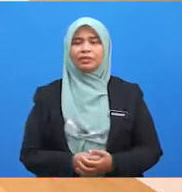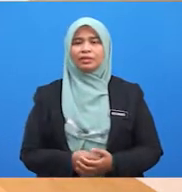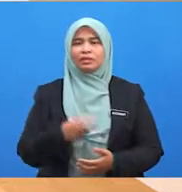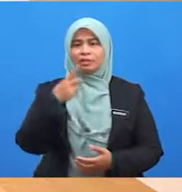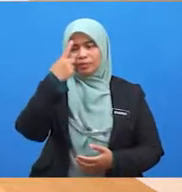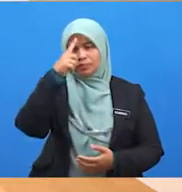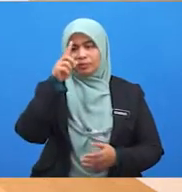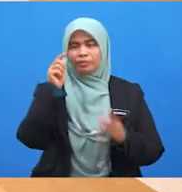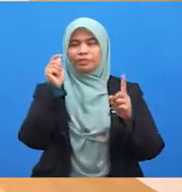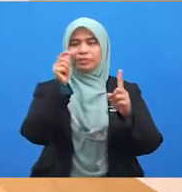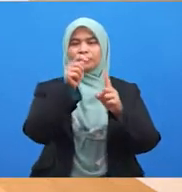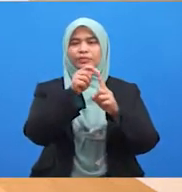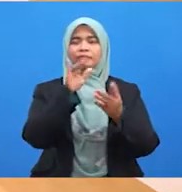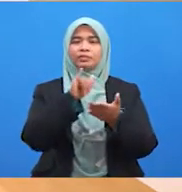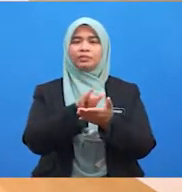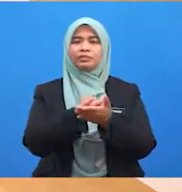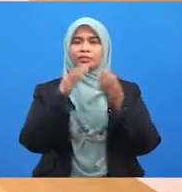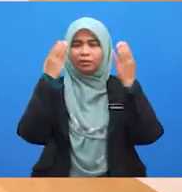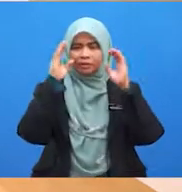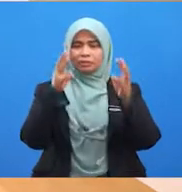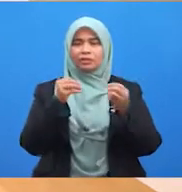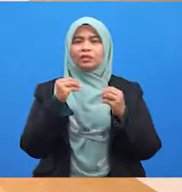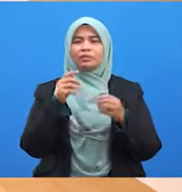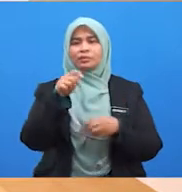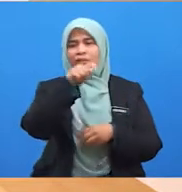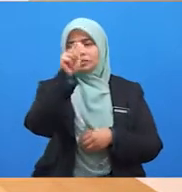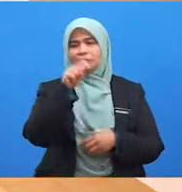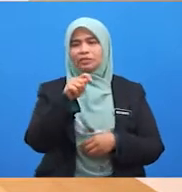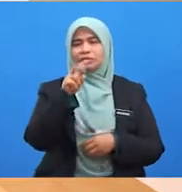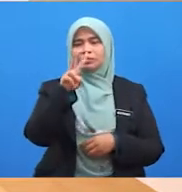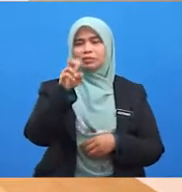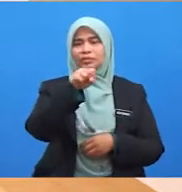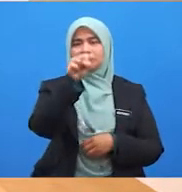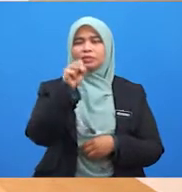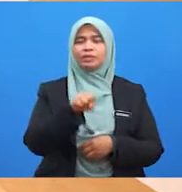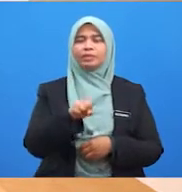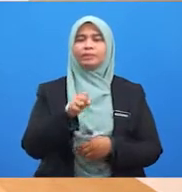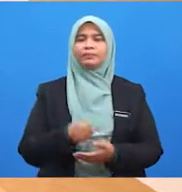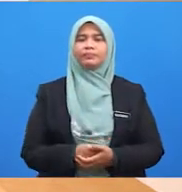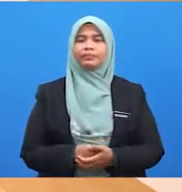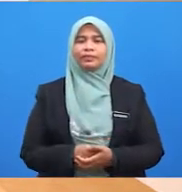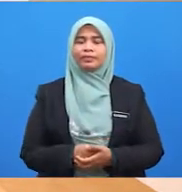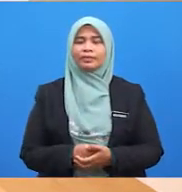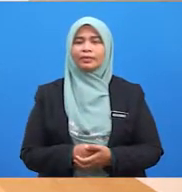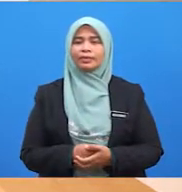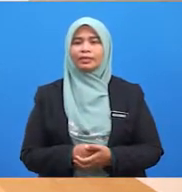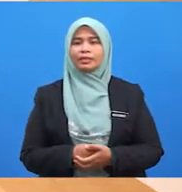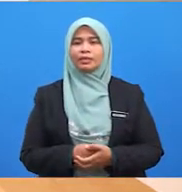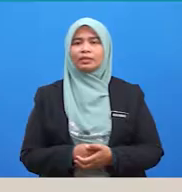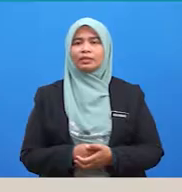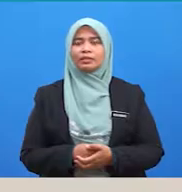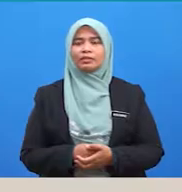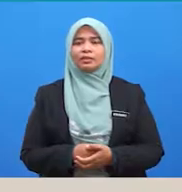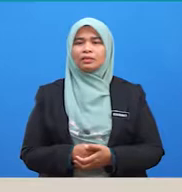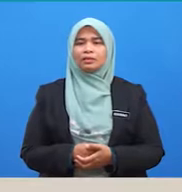Untuk tujuan itu, cikgu ingin bertanya dua soalan kepada murid. Slot ini cikgu namakan sebagai